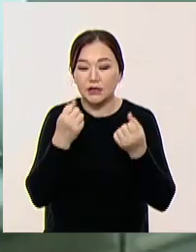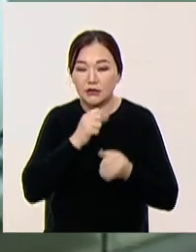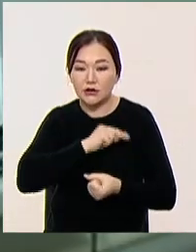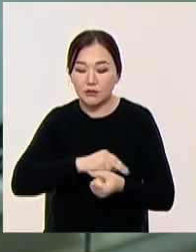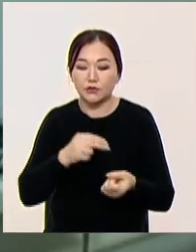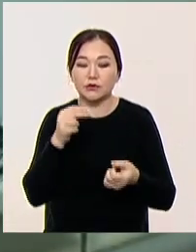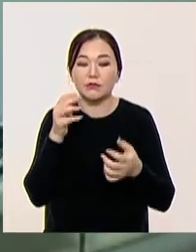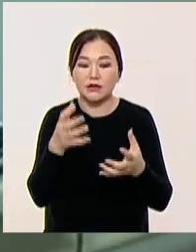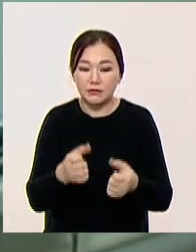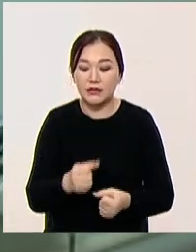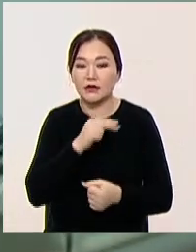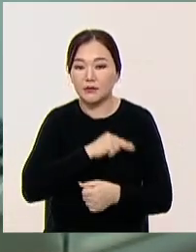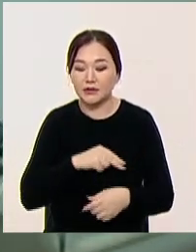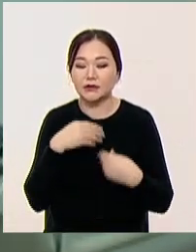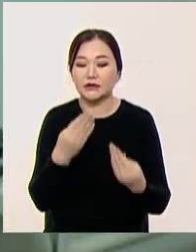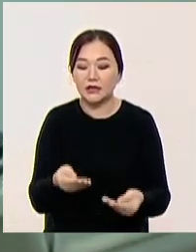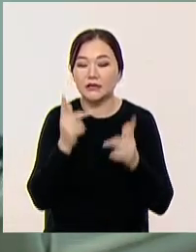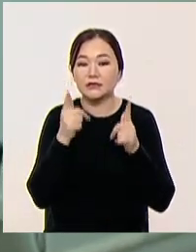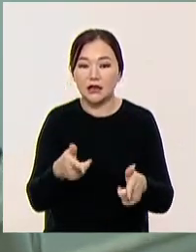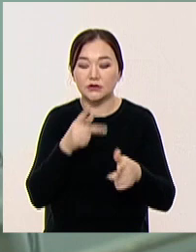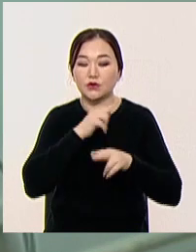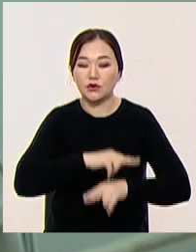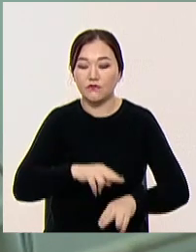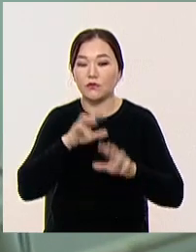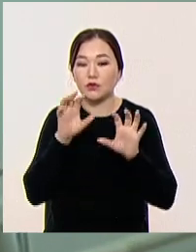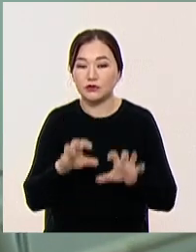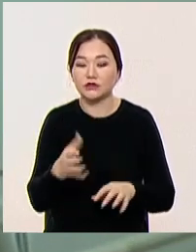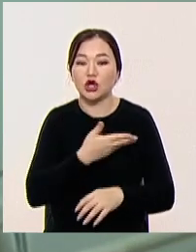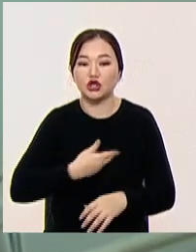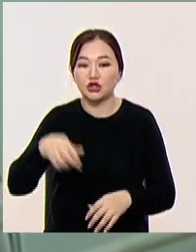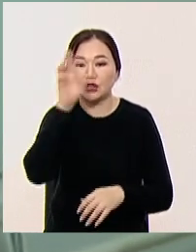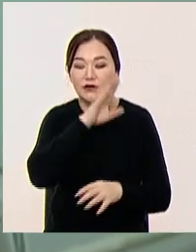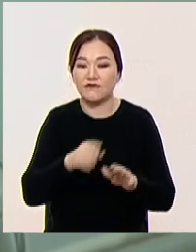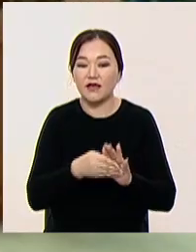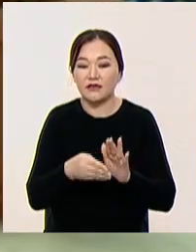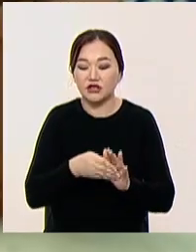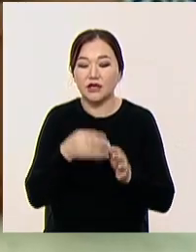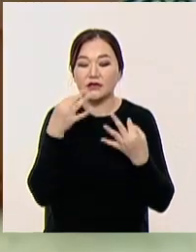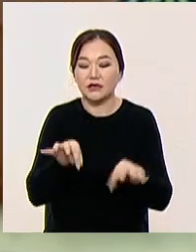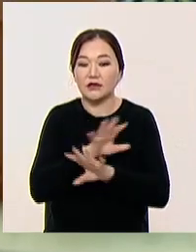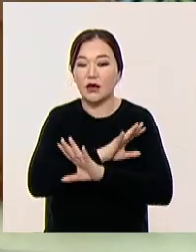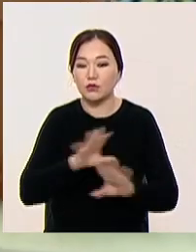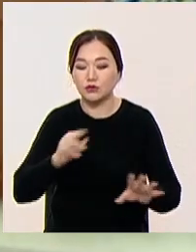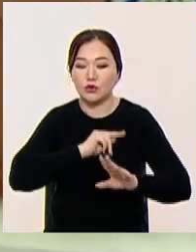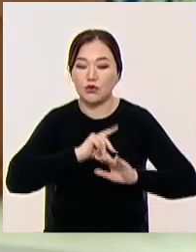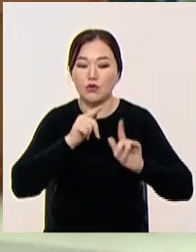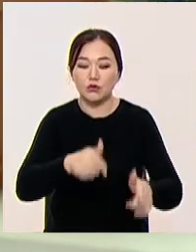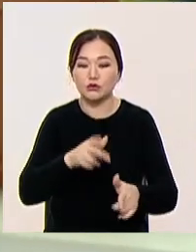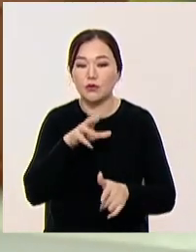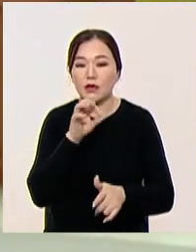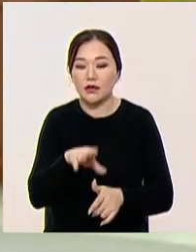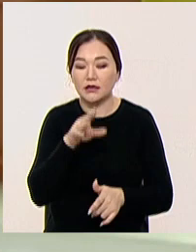работу принимает работодатель. Но согласно Трудовому кодексу нашей страны, взяточники не допускаются к трудоустройству в